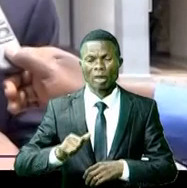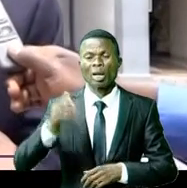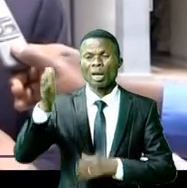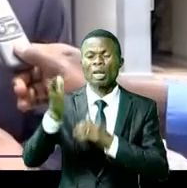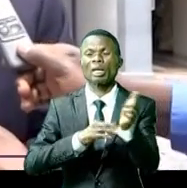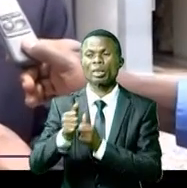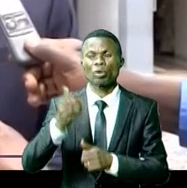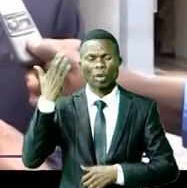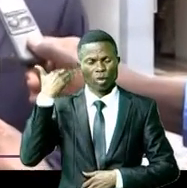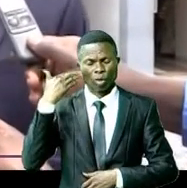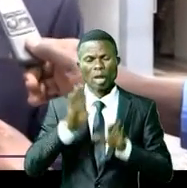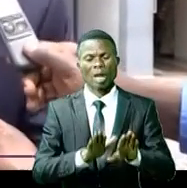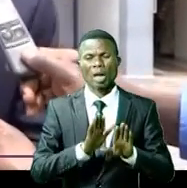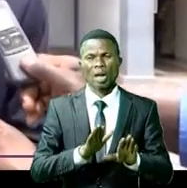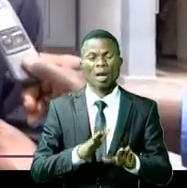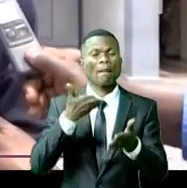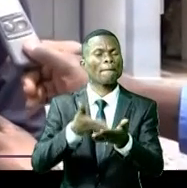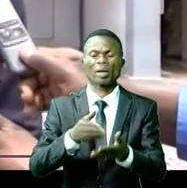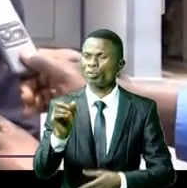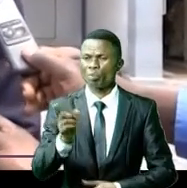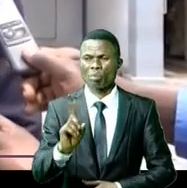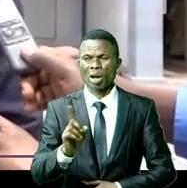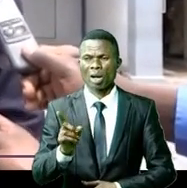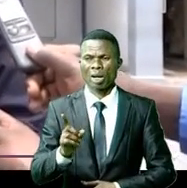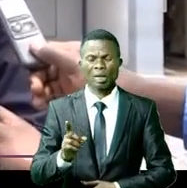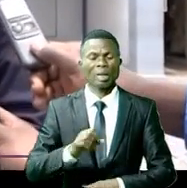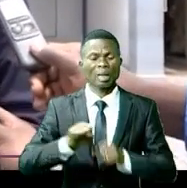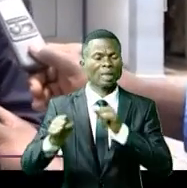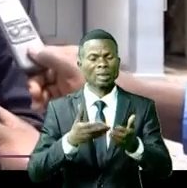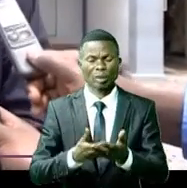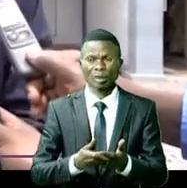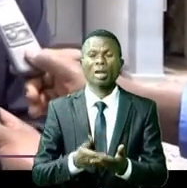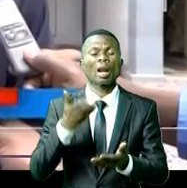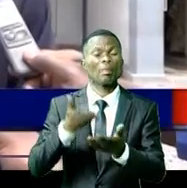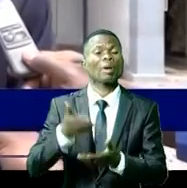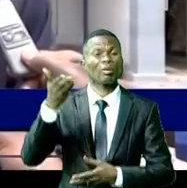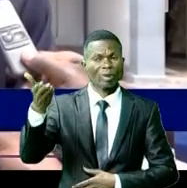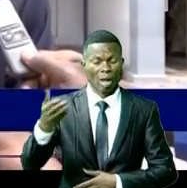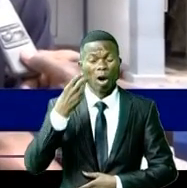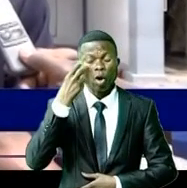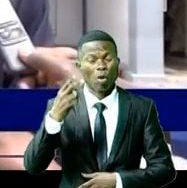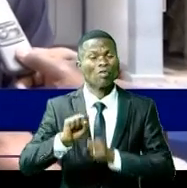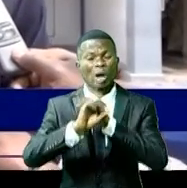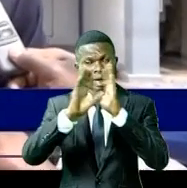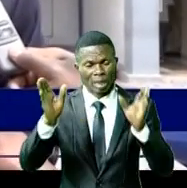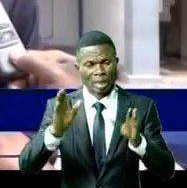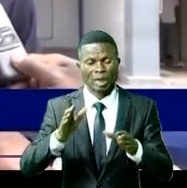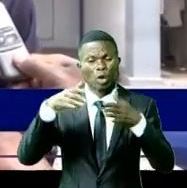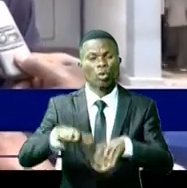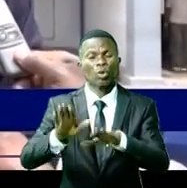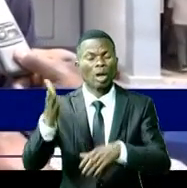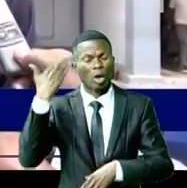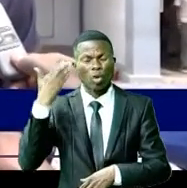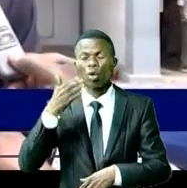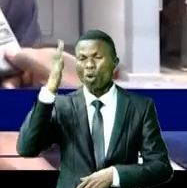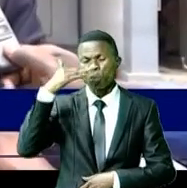Kabombo, il ne faut même pas attendre les résultats des analyses, parce qu'elle est visible à l'œil nu. Il y